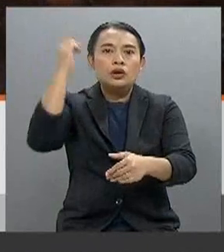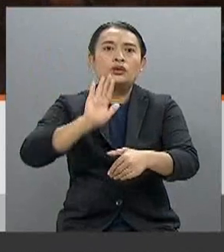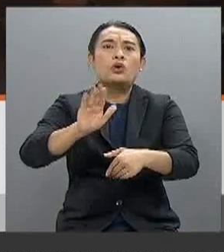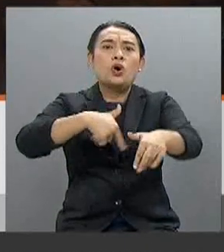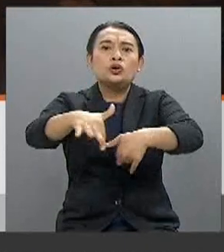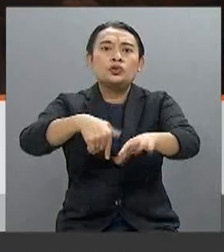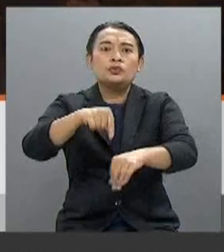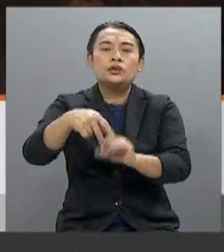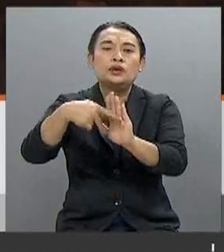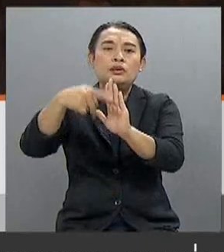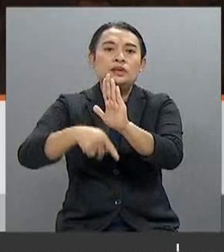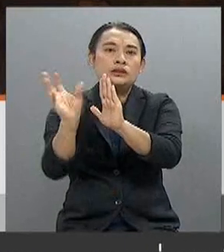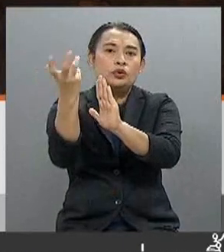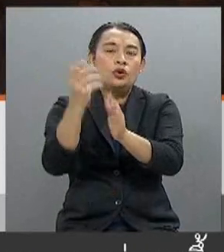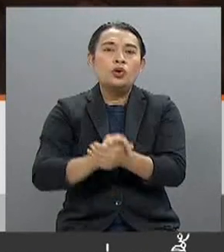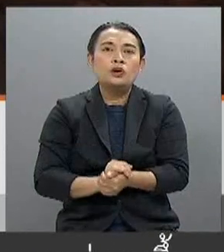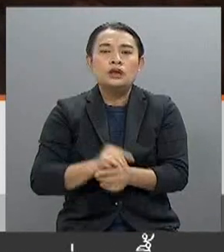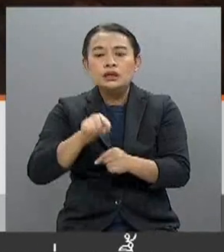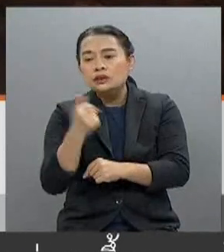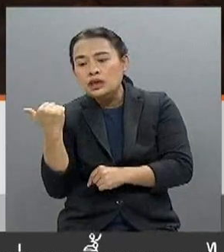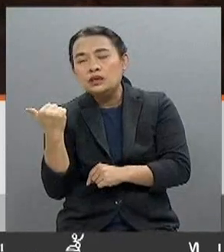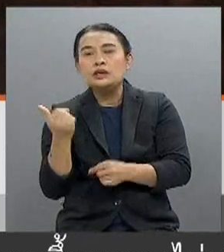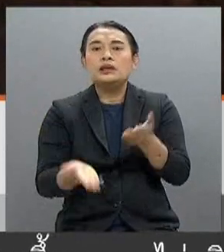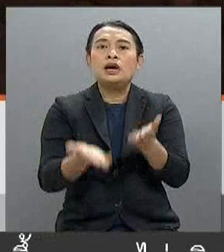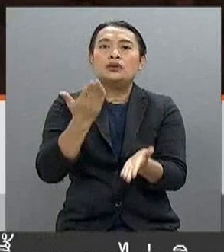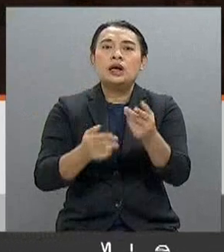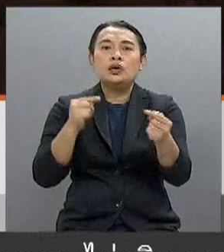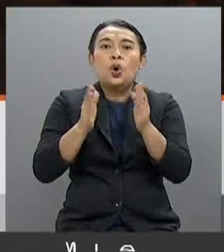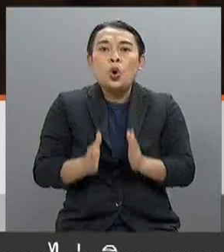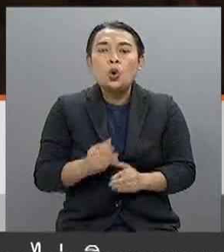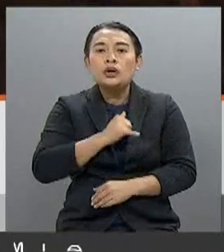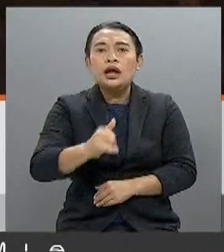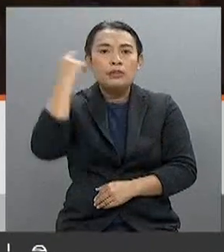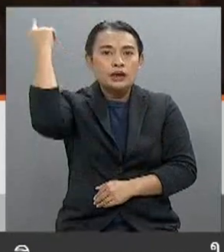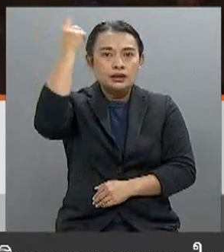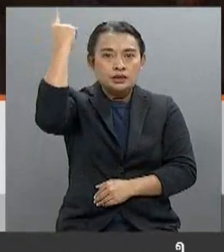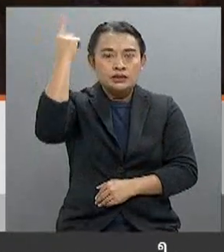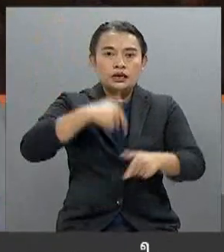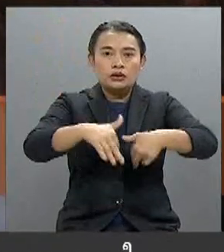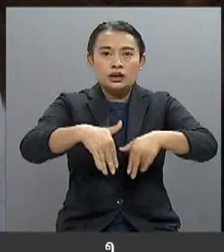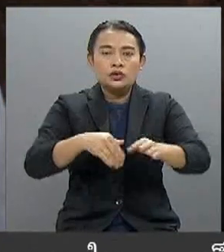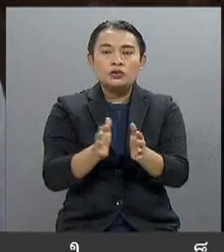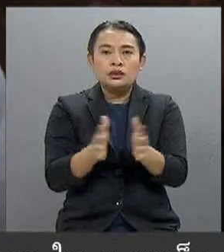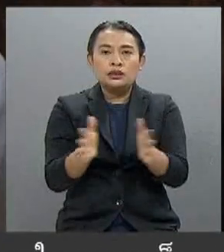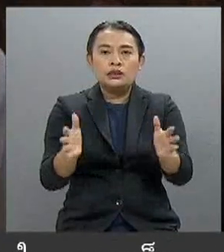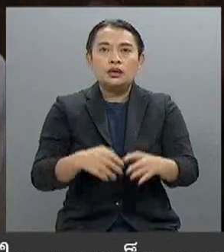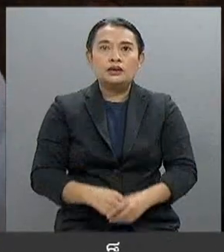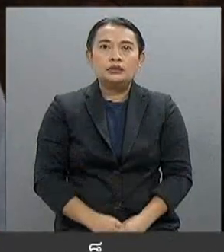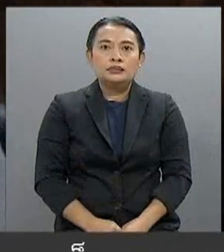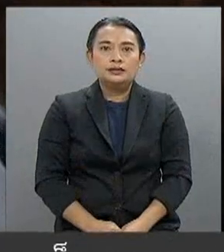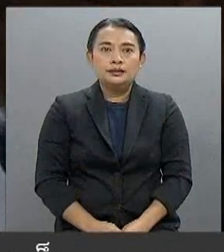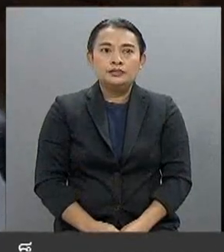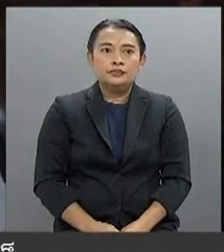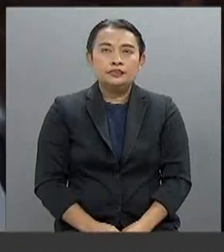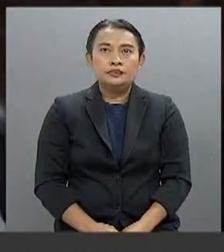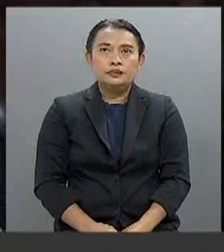ที่ไหนแล้วแต่เพื่อให้คนเนี่ยไปเที่ยวชุมชนมากขึ้นช็อปพวกโ